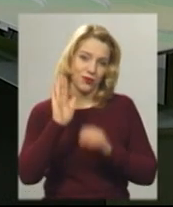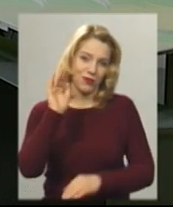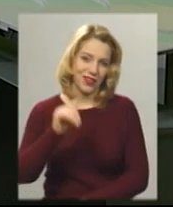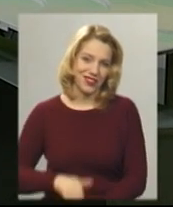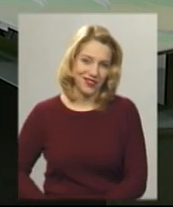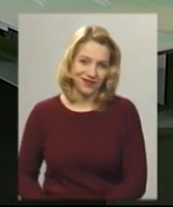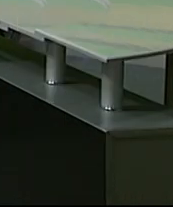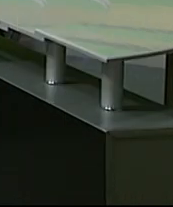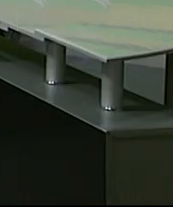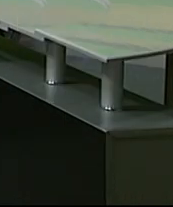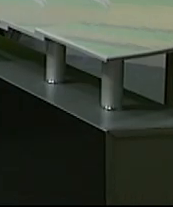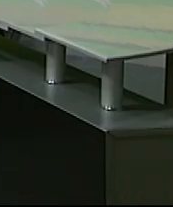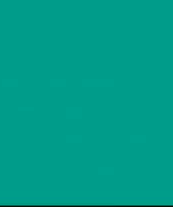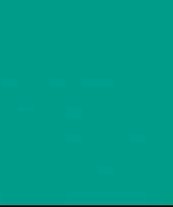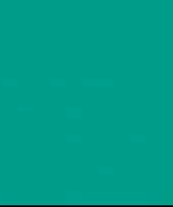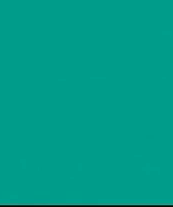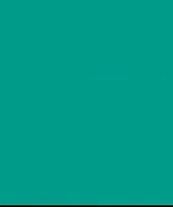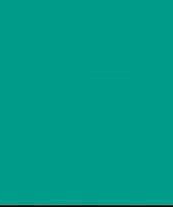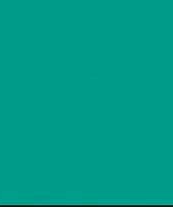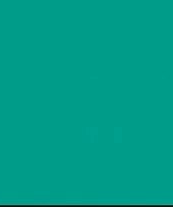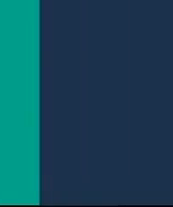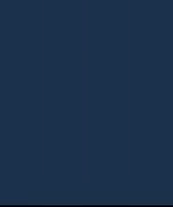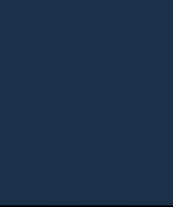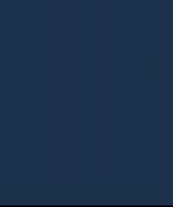Побачимось! Дякую!